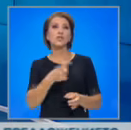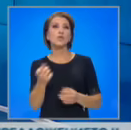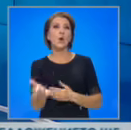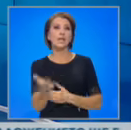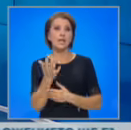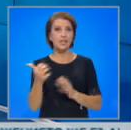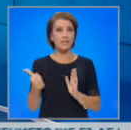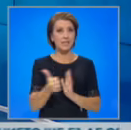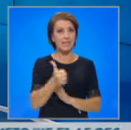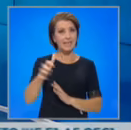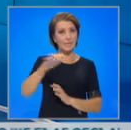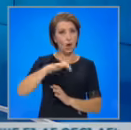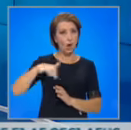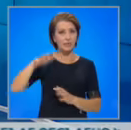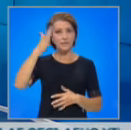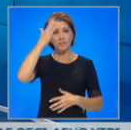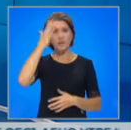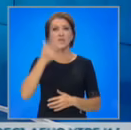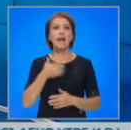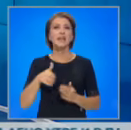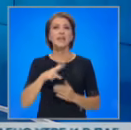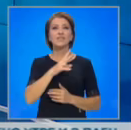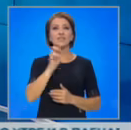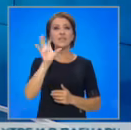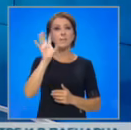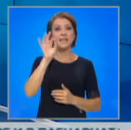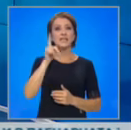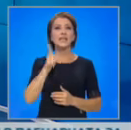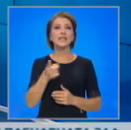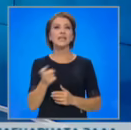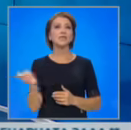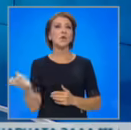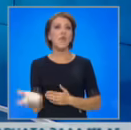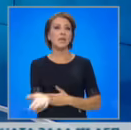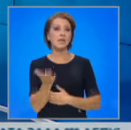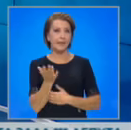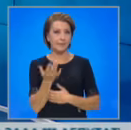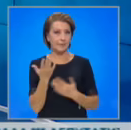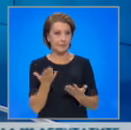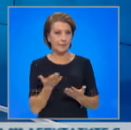са с заболеваемост над 250 на 100 000, което означава, че повече от половината страна е в червено.